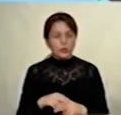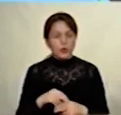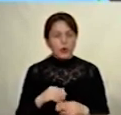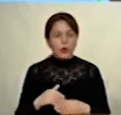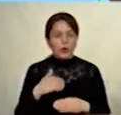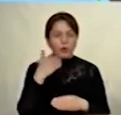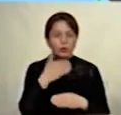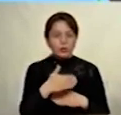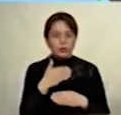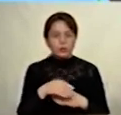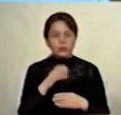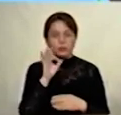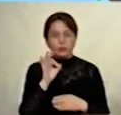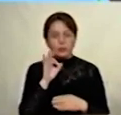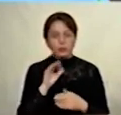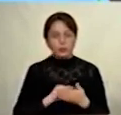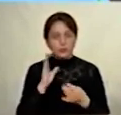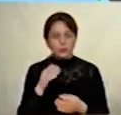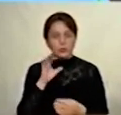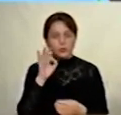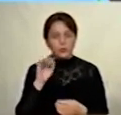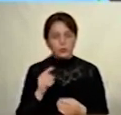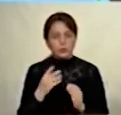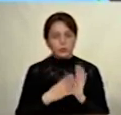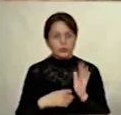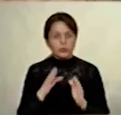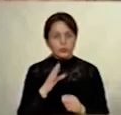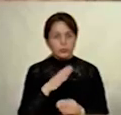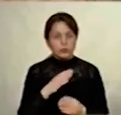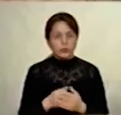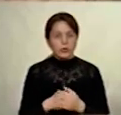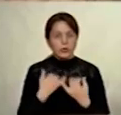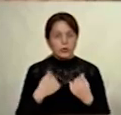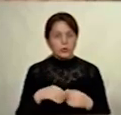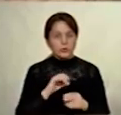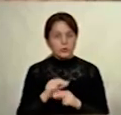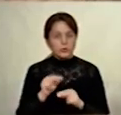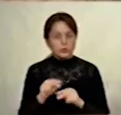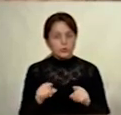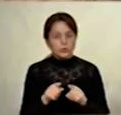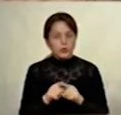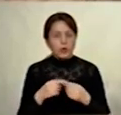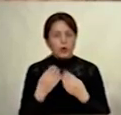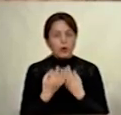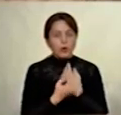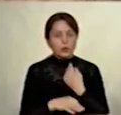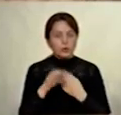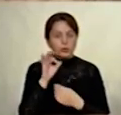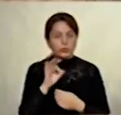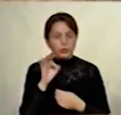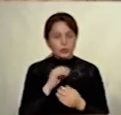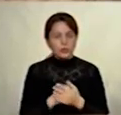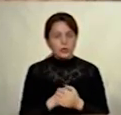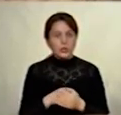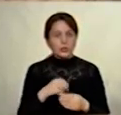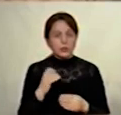yozishimiz kerak bo'ladi. 0,90. Hozirgina ta'kidlaganimdek, orqada kelgan nollarni, ya'ni virguldan keyingi